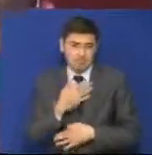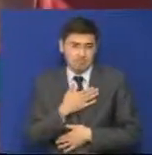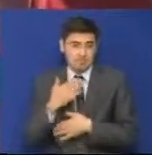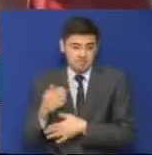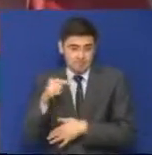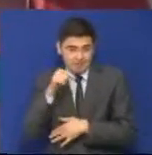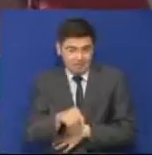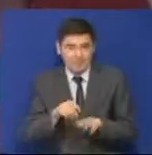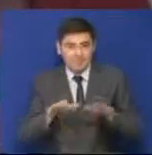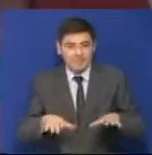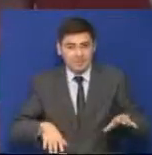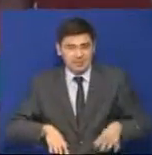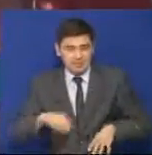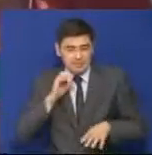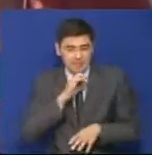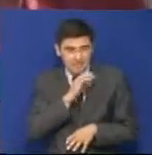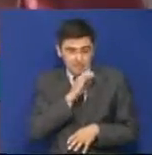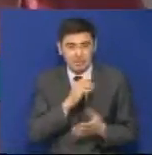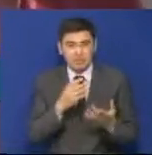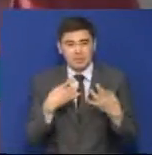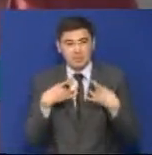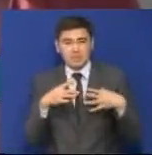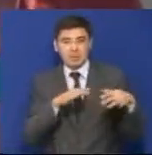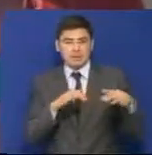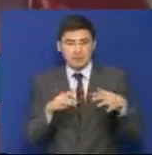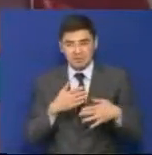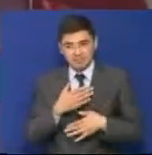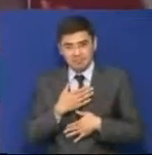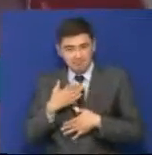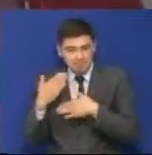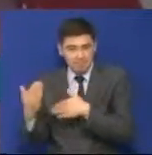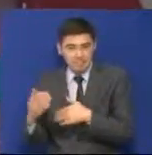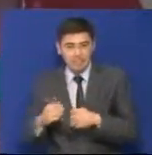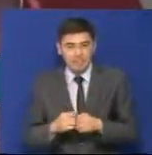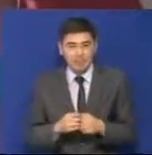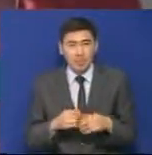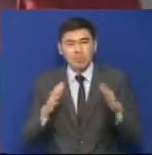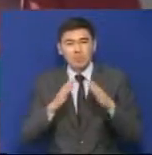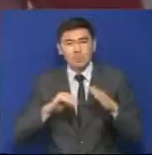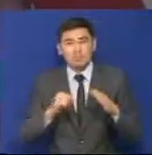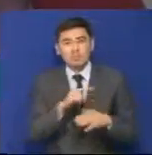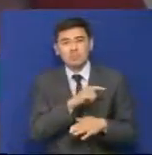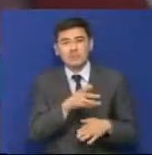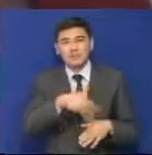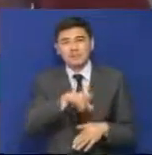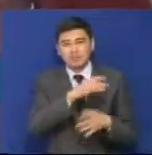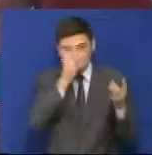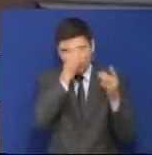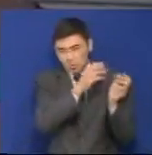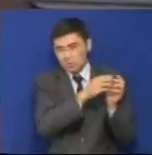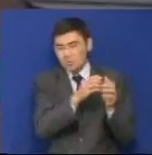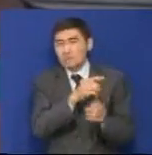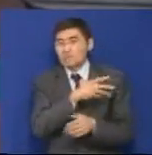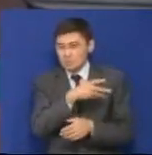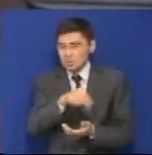өткізуді ұйғардық. Біз оларға ризашылығымызды білдіреміз. Мерекеге достық үйіндегі барлық этномәдени бірлестіктер қатысты.